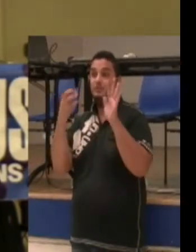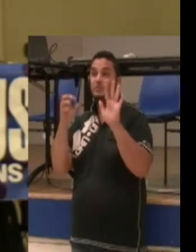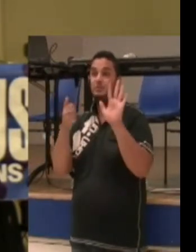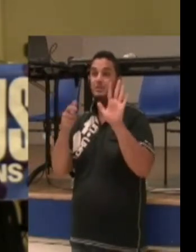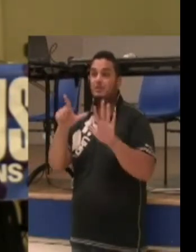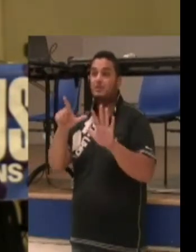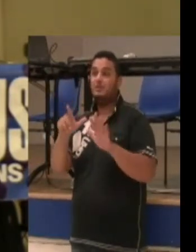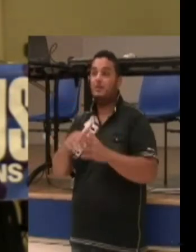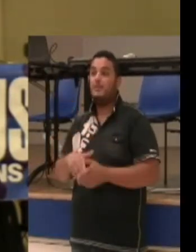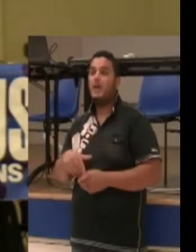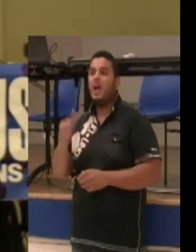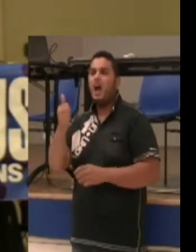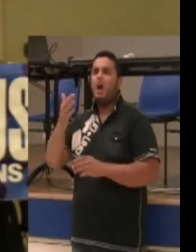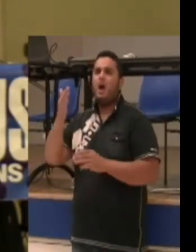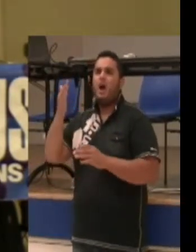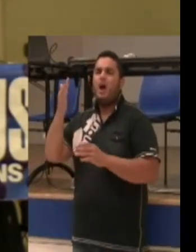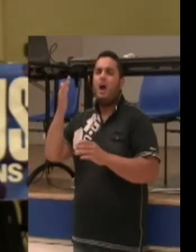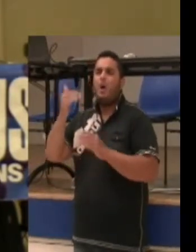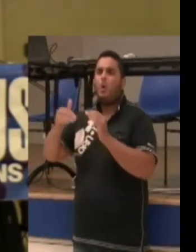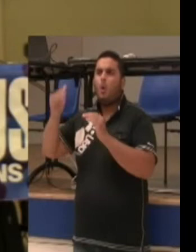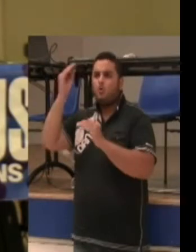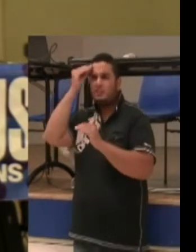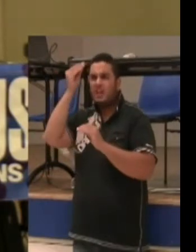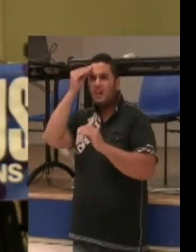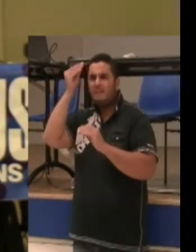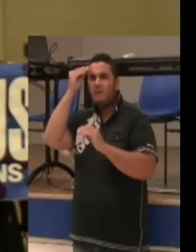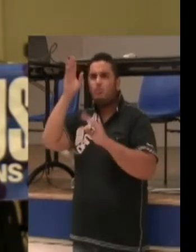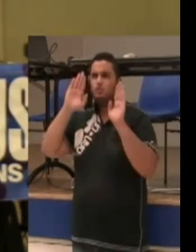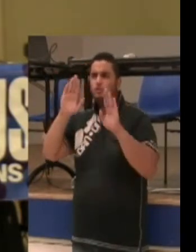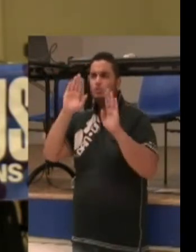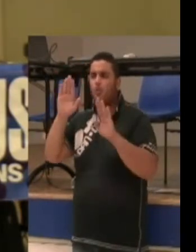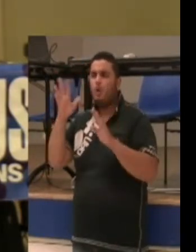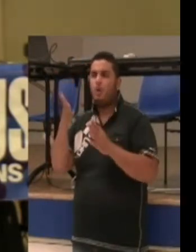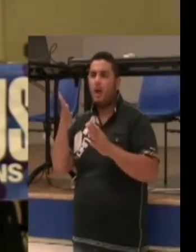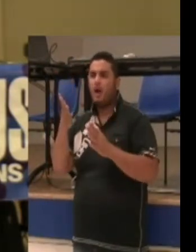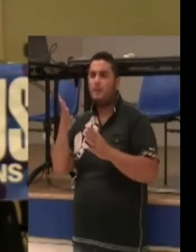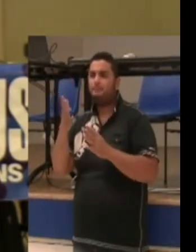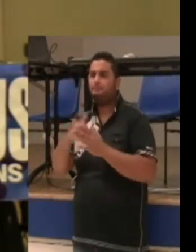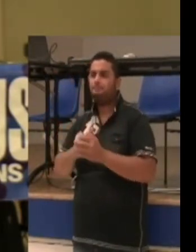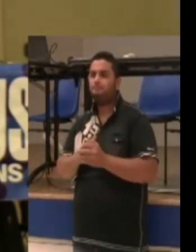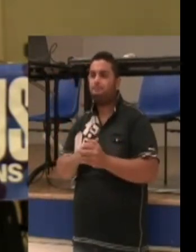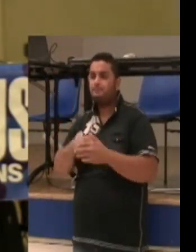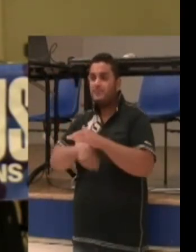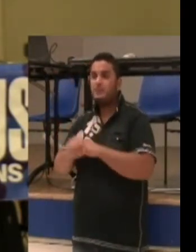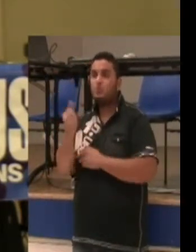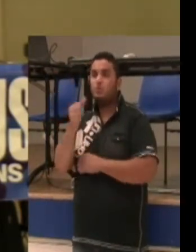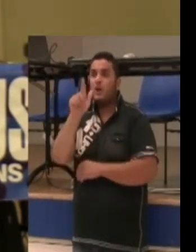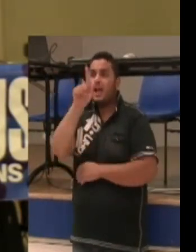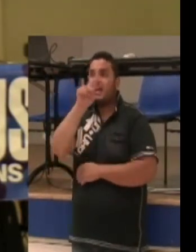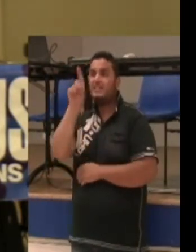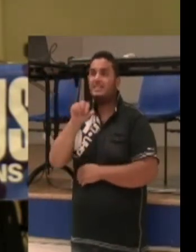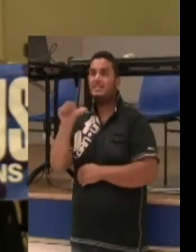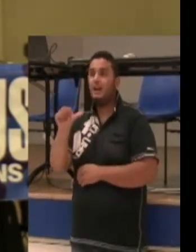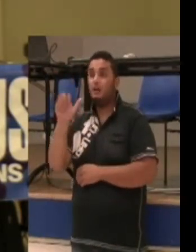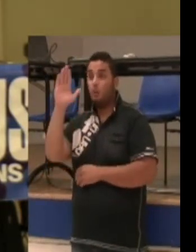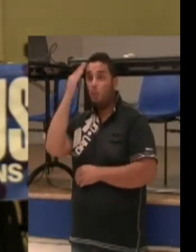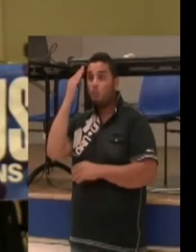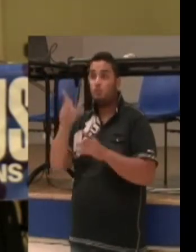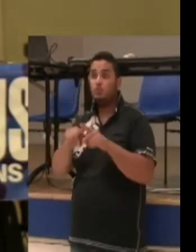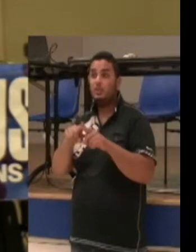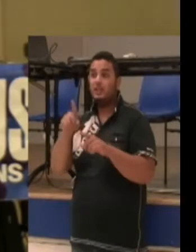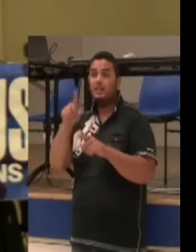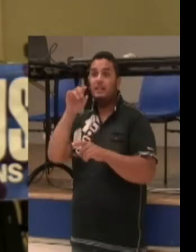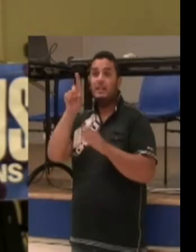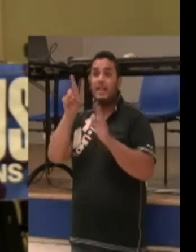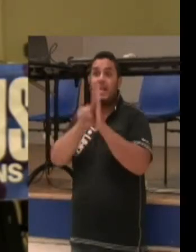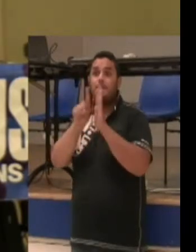né à Gaza. Est-ce que vous savez qui c'est? Vous savez qui c'est, non? Shafi'i. Shafi'i, l'imam Shafi'i, oulida fi Gaza.